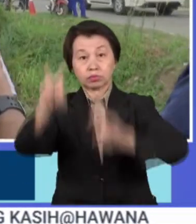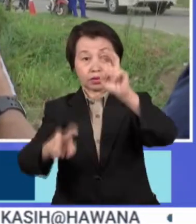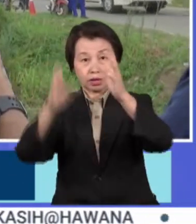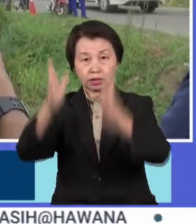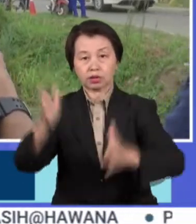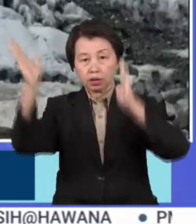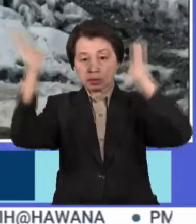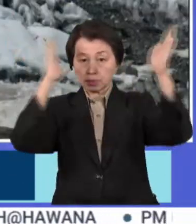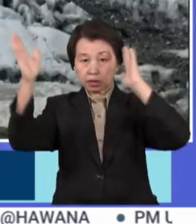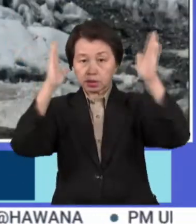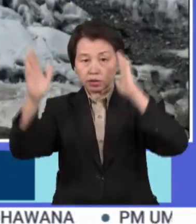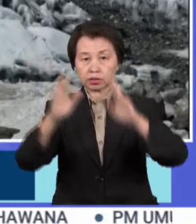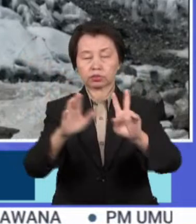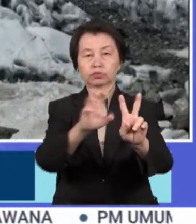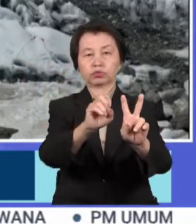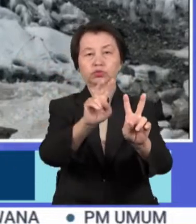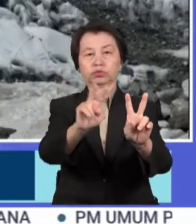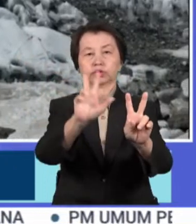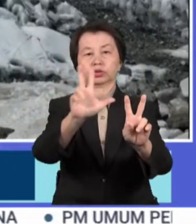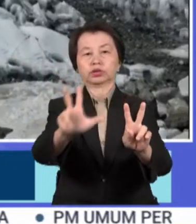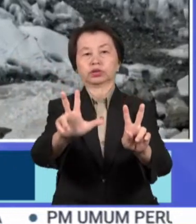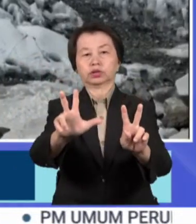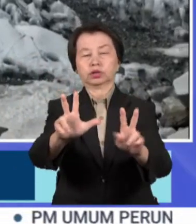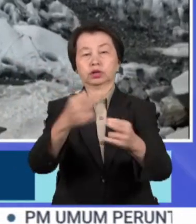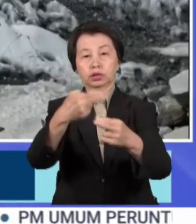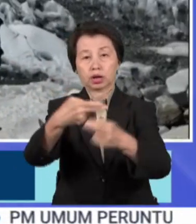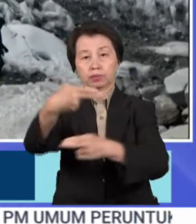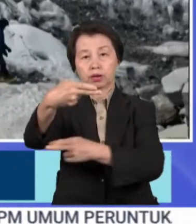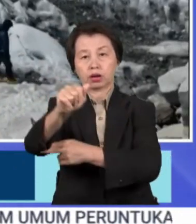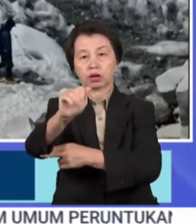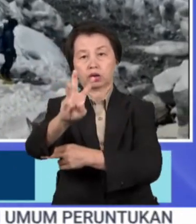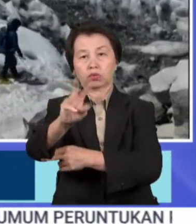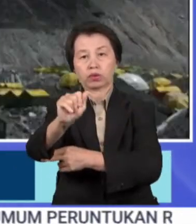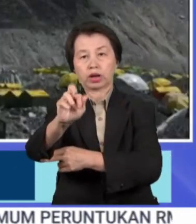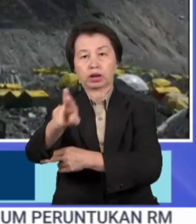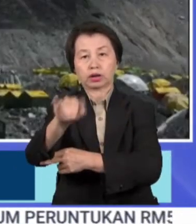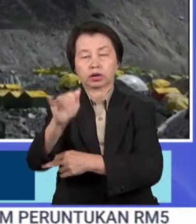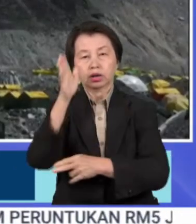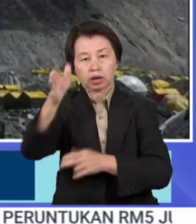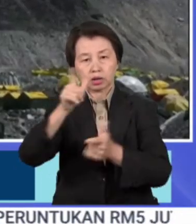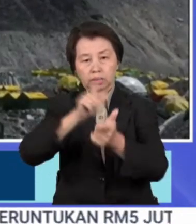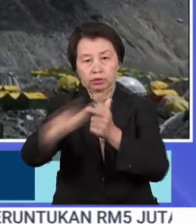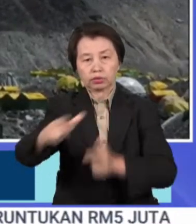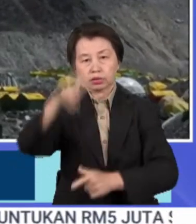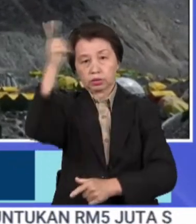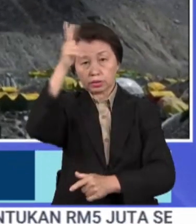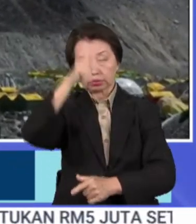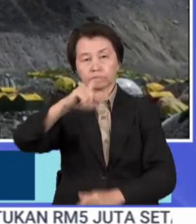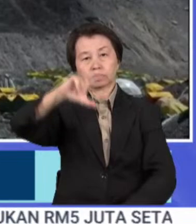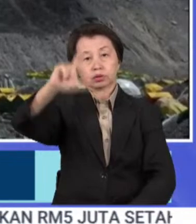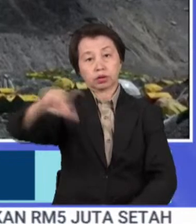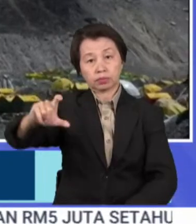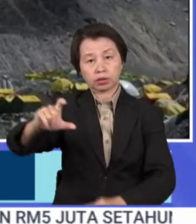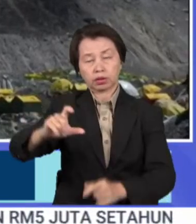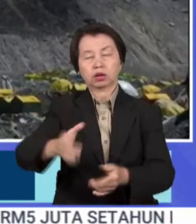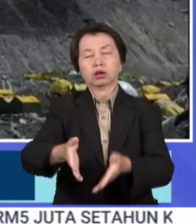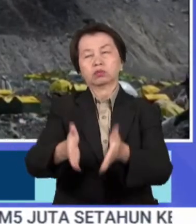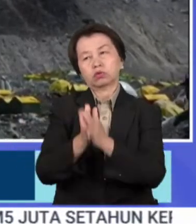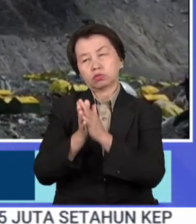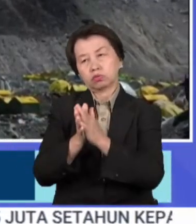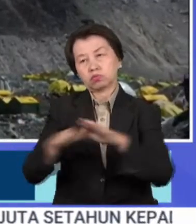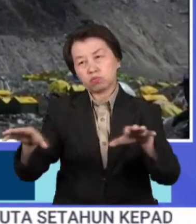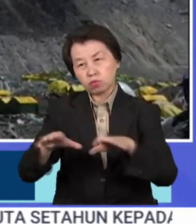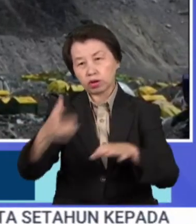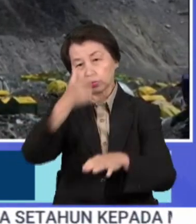Malaysia Everest 2023 Muhammad Hawari Hashim akan diluluskan Kerajaan Nepal. Permohonan dibuat susulan